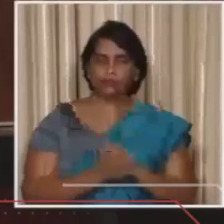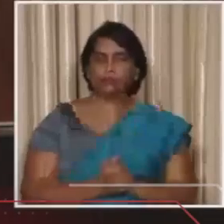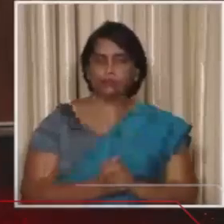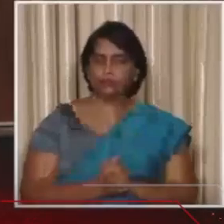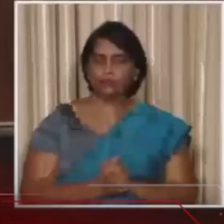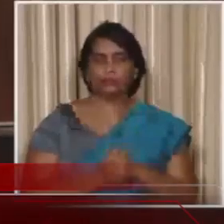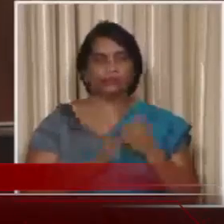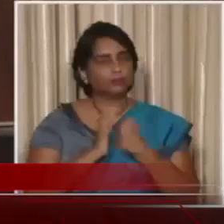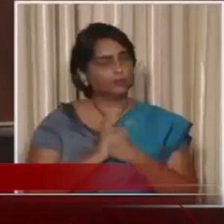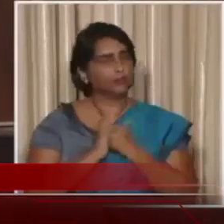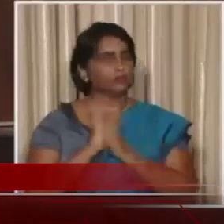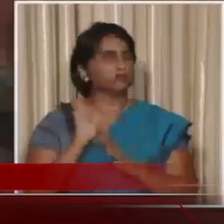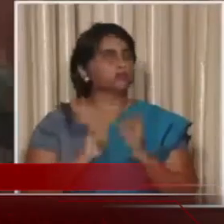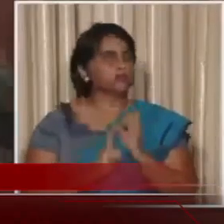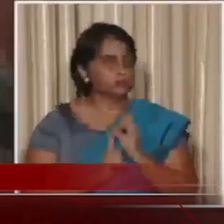Menteri Tumani,